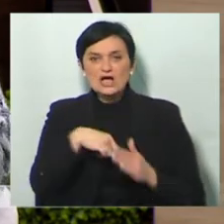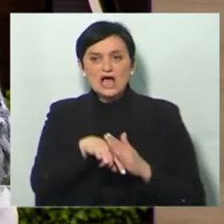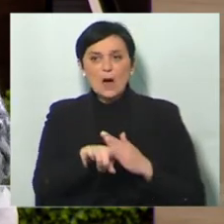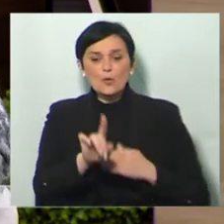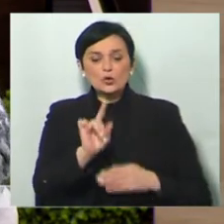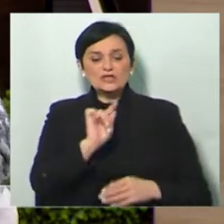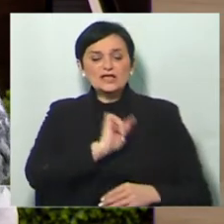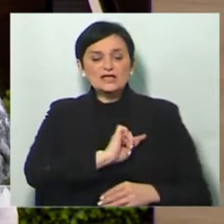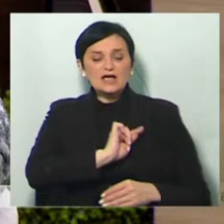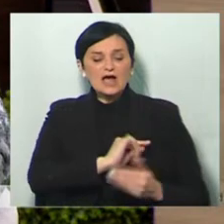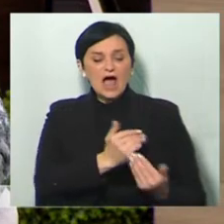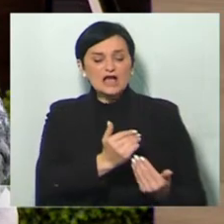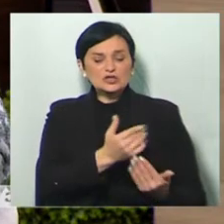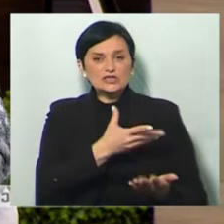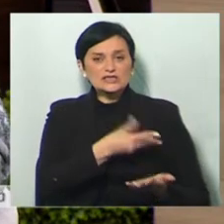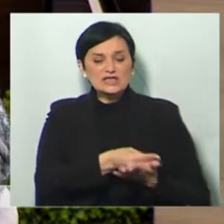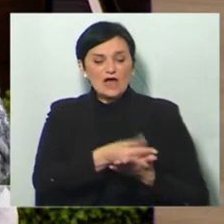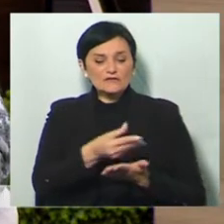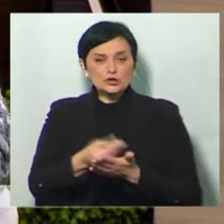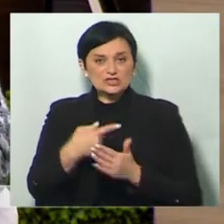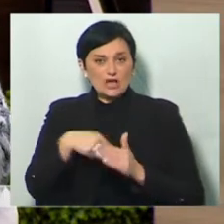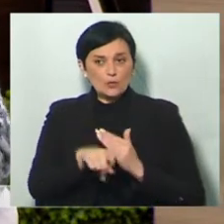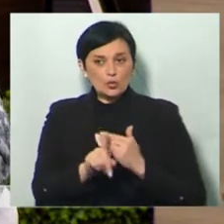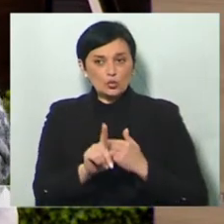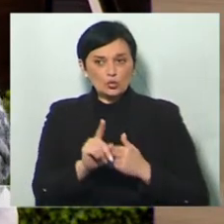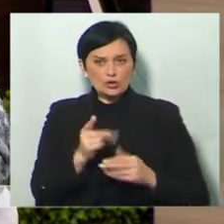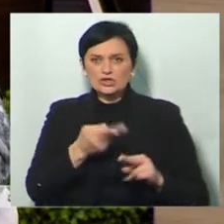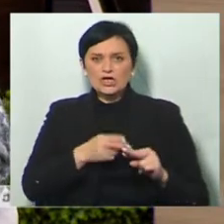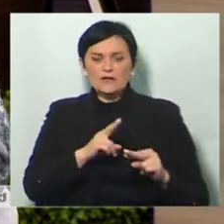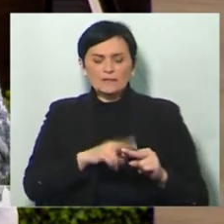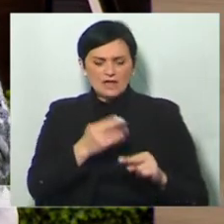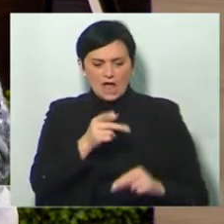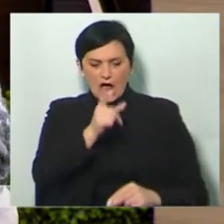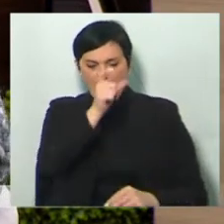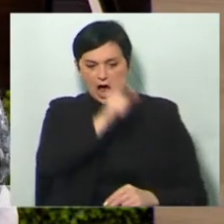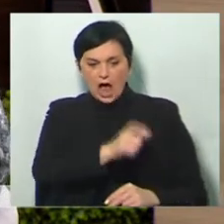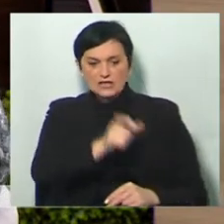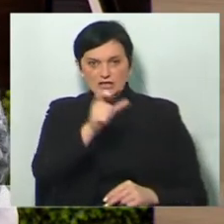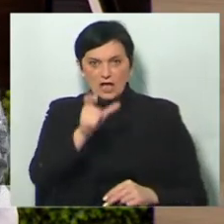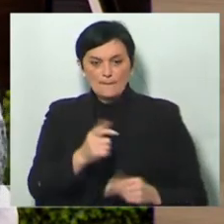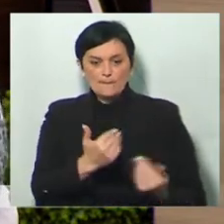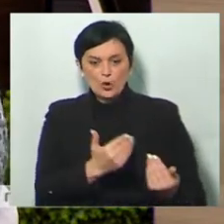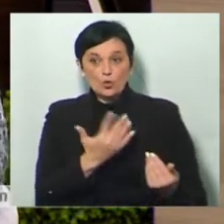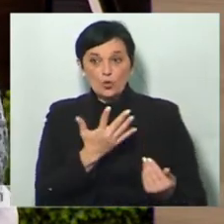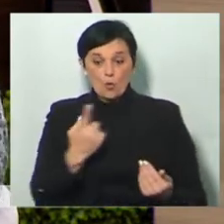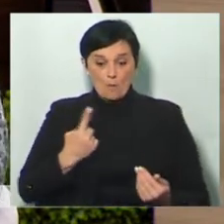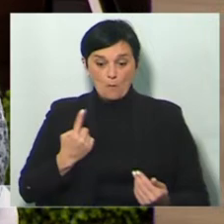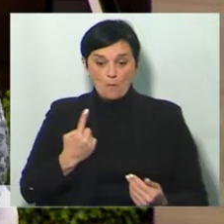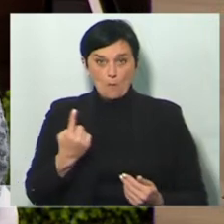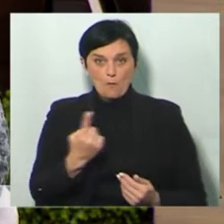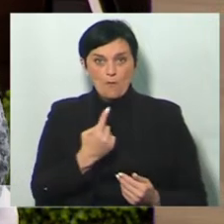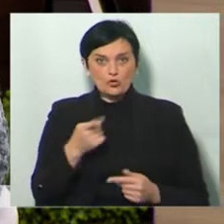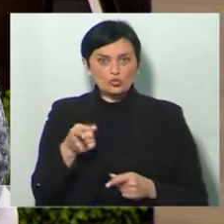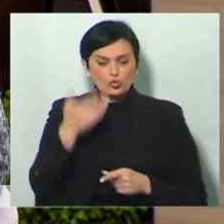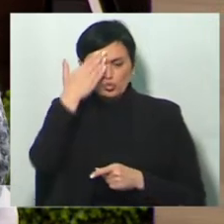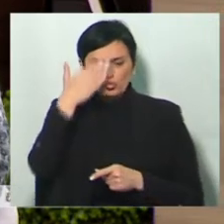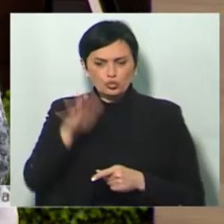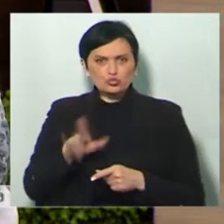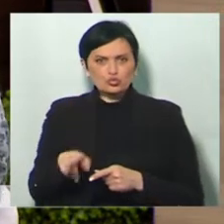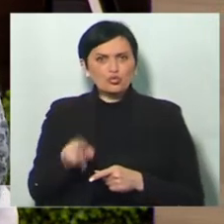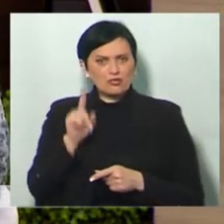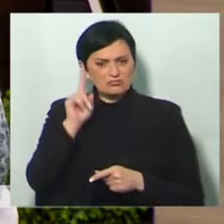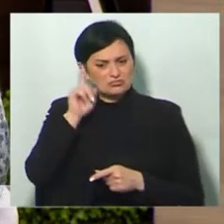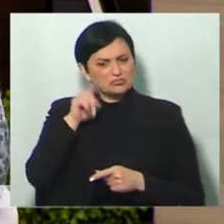გამომდინარე ხასიათობრივი თავისებურებებიდან, ხო? ინტრავერსიულ ადამიანებს, რომლებთათვისაც მარტოობა უცხო არ არის, არც